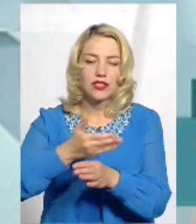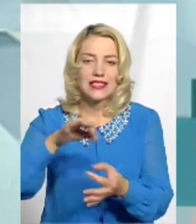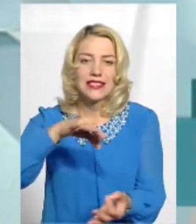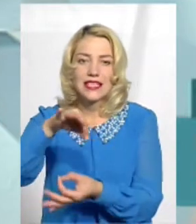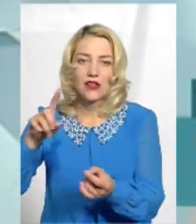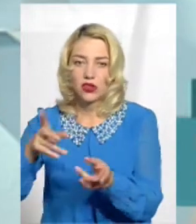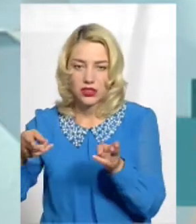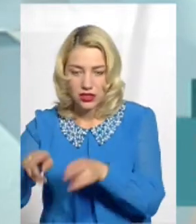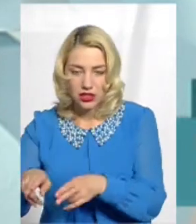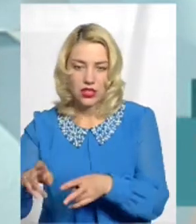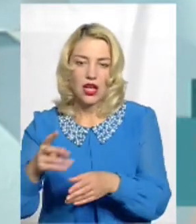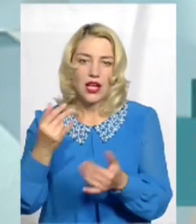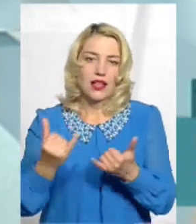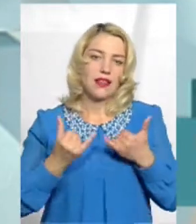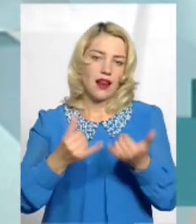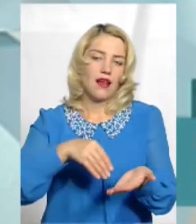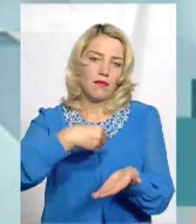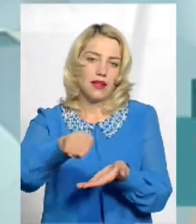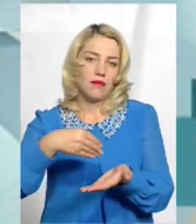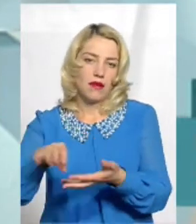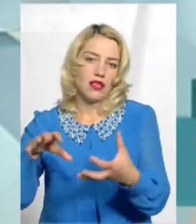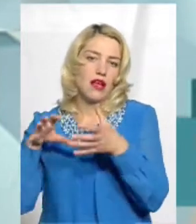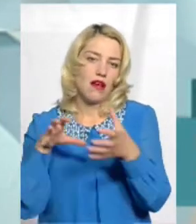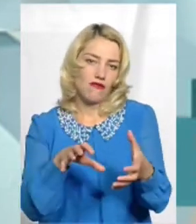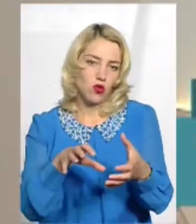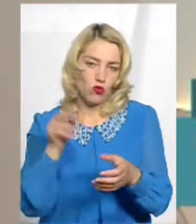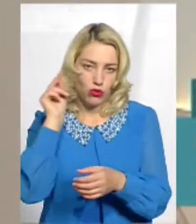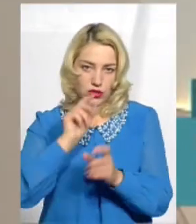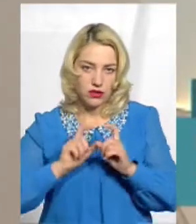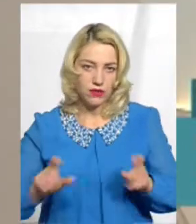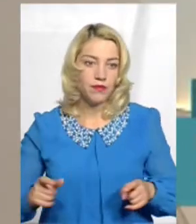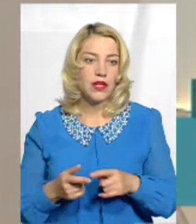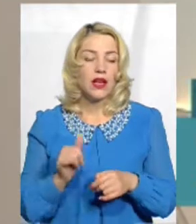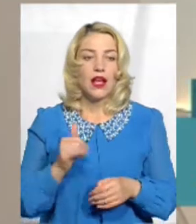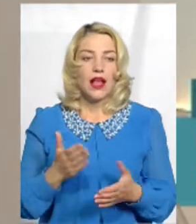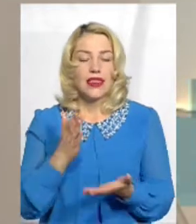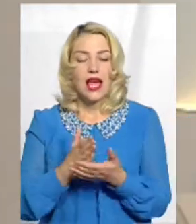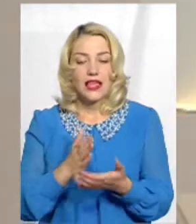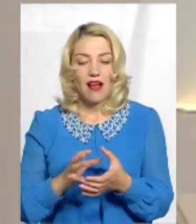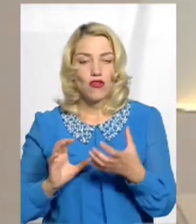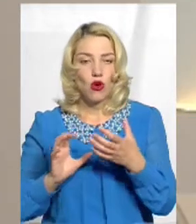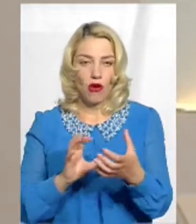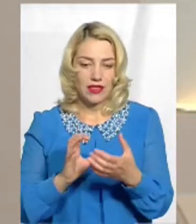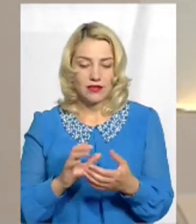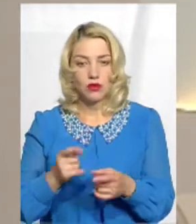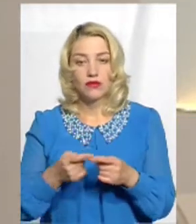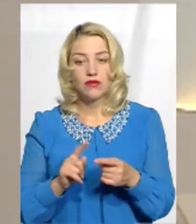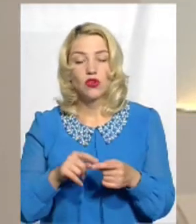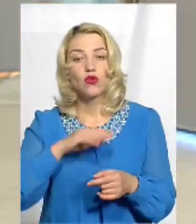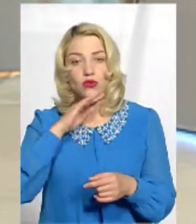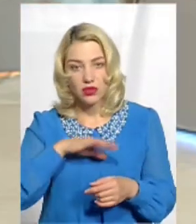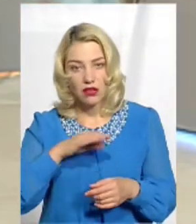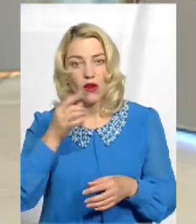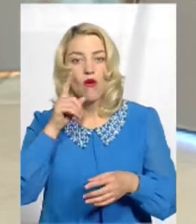додатково шкільних автобусів для довезення наших школярів. Наявний автомобільний транспорт він достатньо сучасний, комфортний?